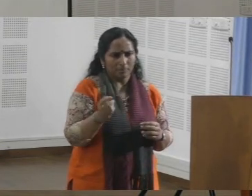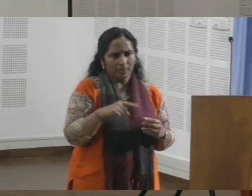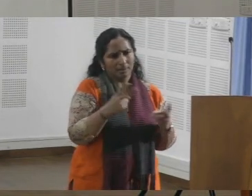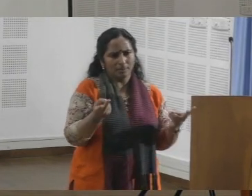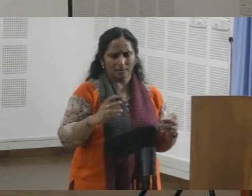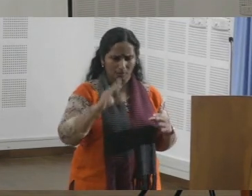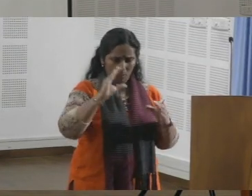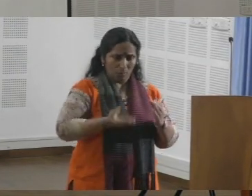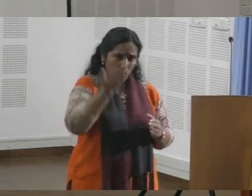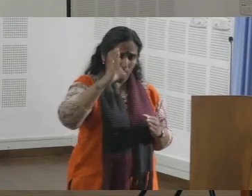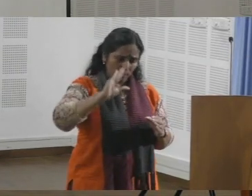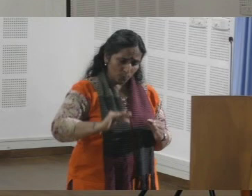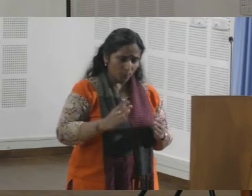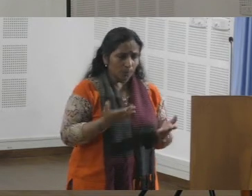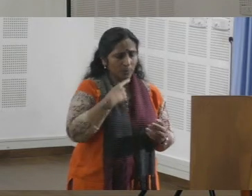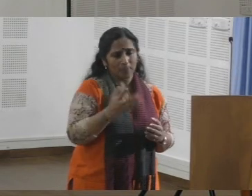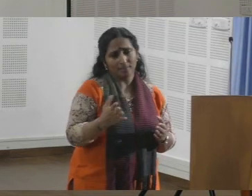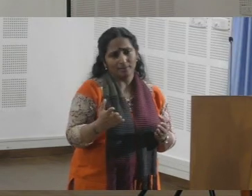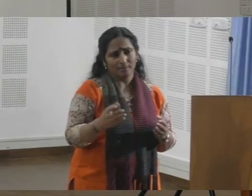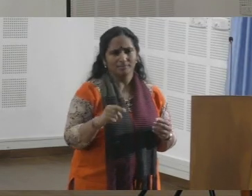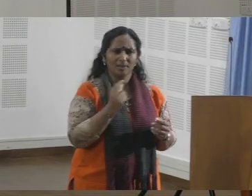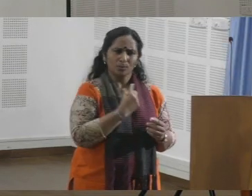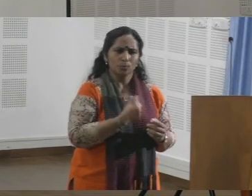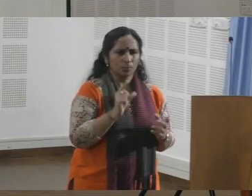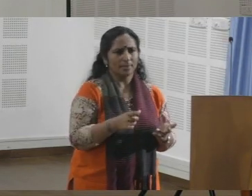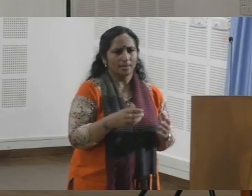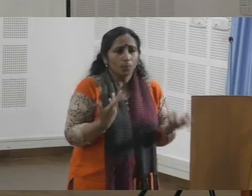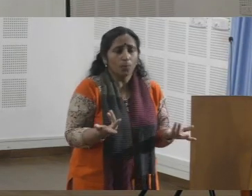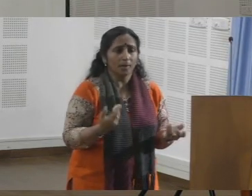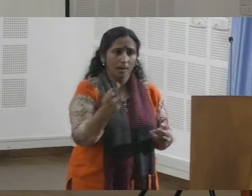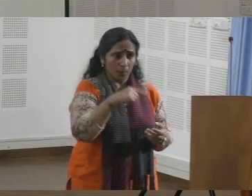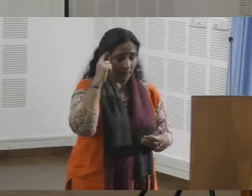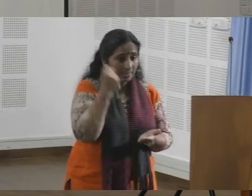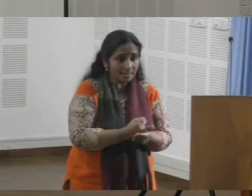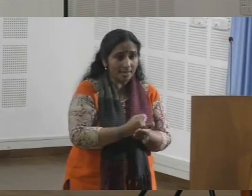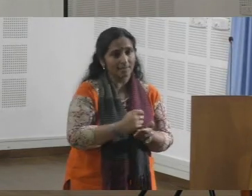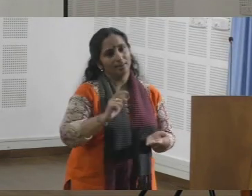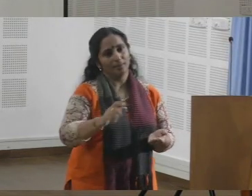ഒരു കാര്യമില്ല. എത്ര സിവിയർ ആണെങ്കിലും എന്തൊക്കെയാണെങ്കിലും നമ്മൾക്ക് ചേഞ്ചസ് വരുത്താൻ പറ്റും.